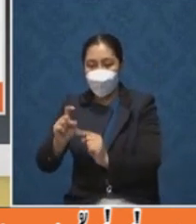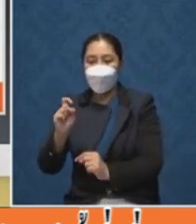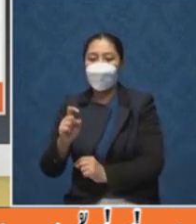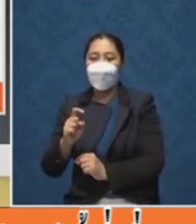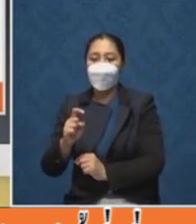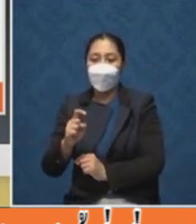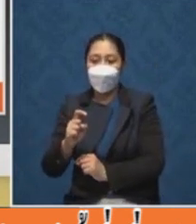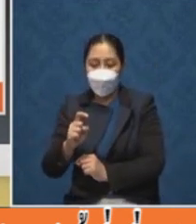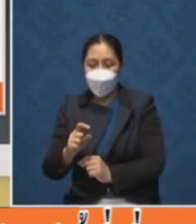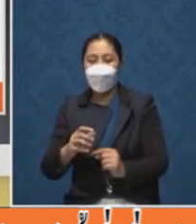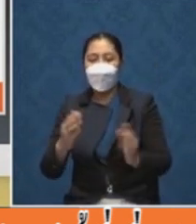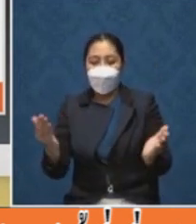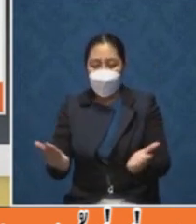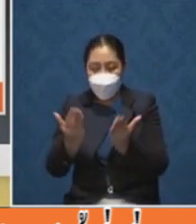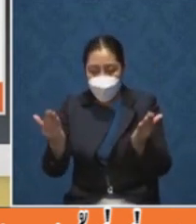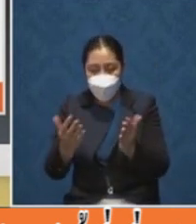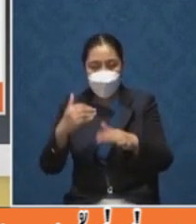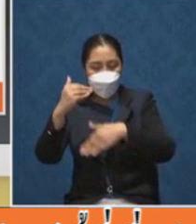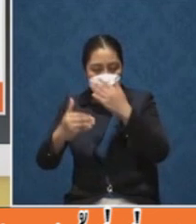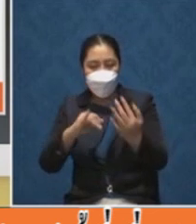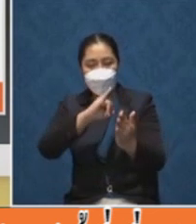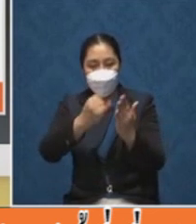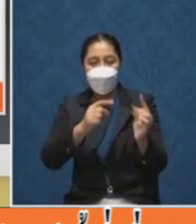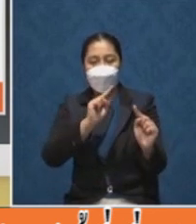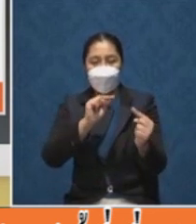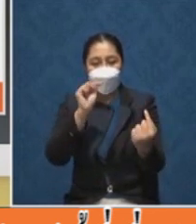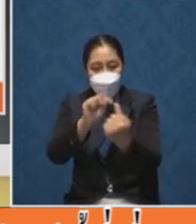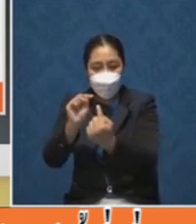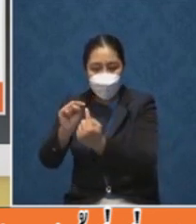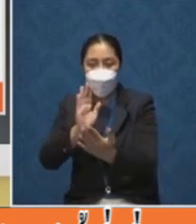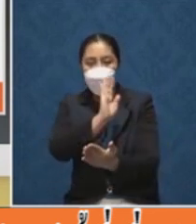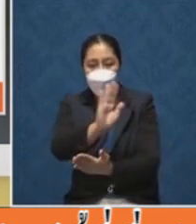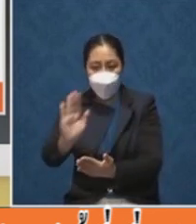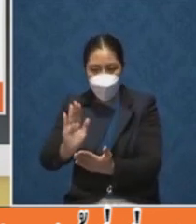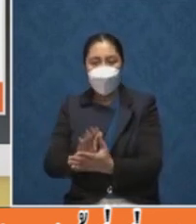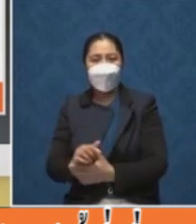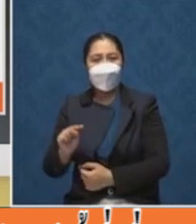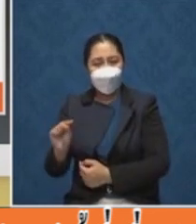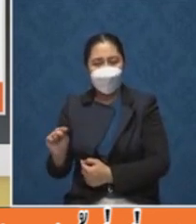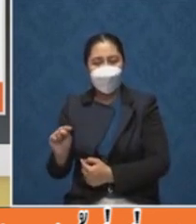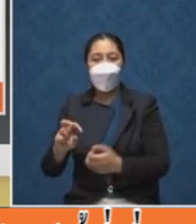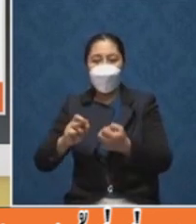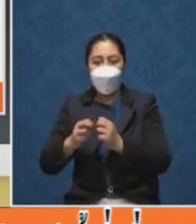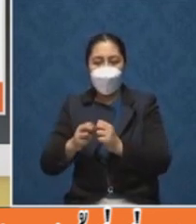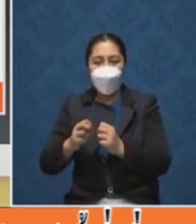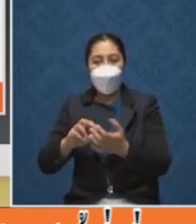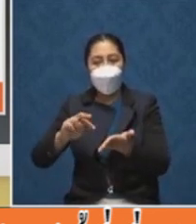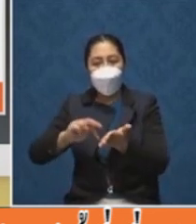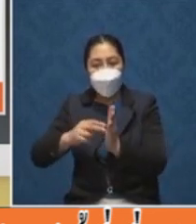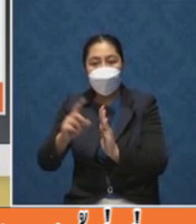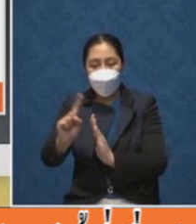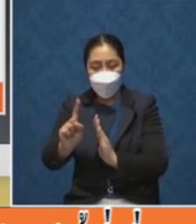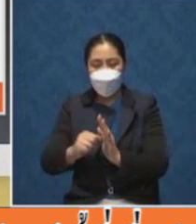มขับเคลื่อนงบประมาณณจังหวัดนั้นๆนะคะซึ่งเป็นข้อครหาเป็นอย่างมากว่าเป็นการที่จะให้รัฐม